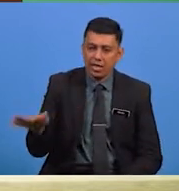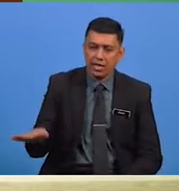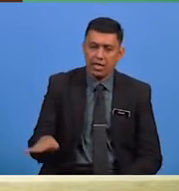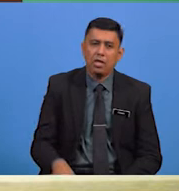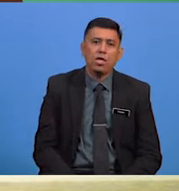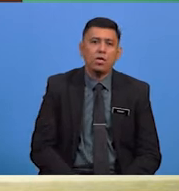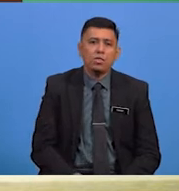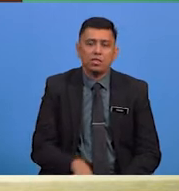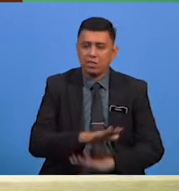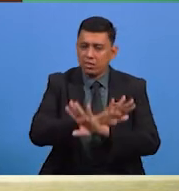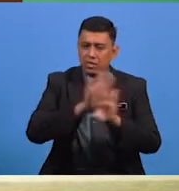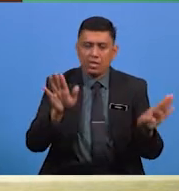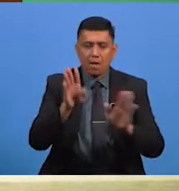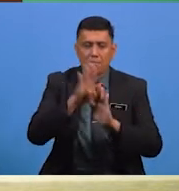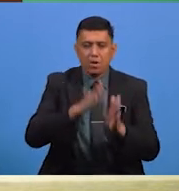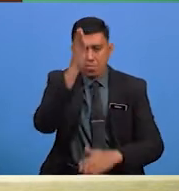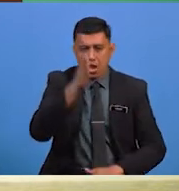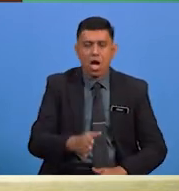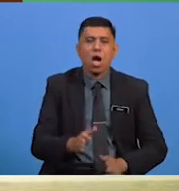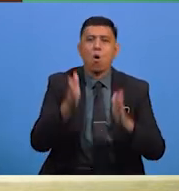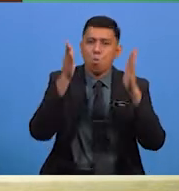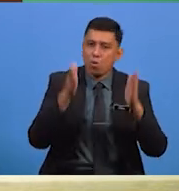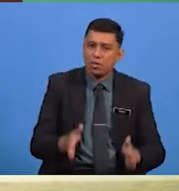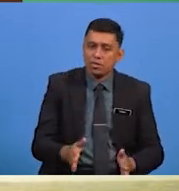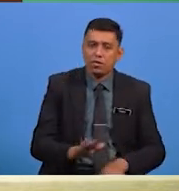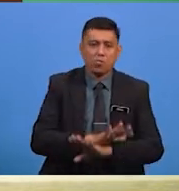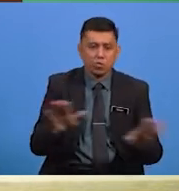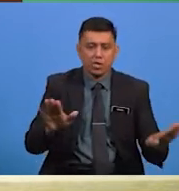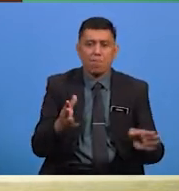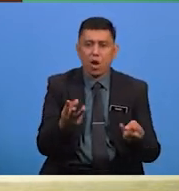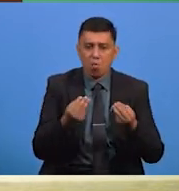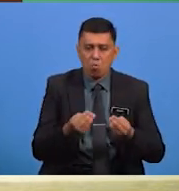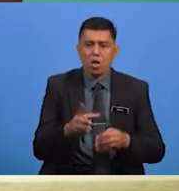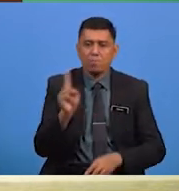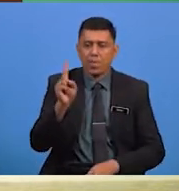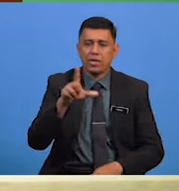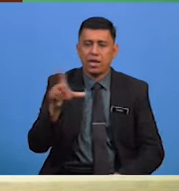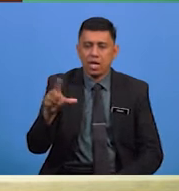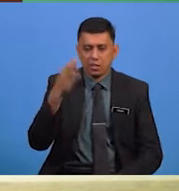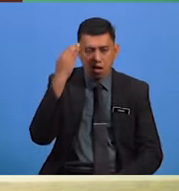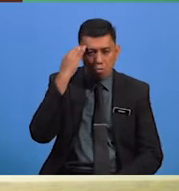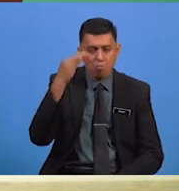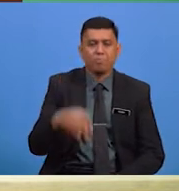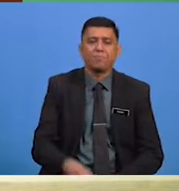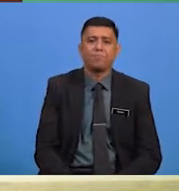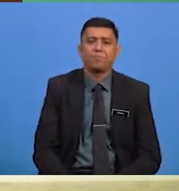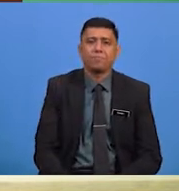adik tidak berbelah. Orang tidak mahu, manalah tahu.